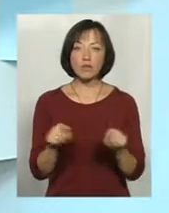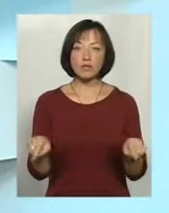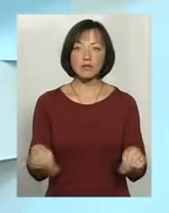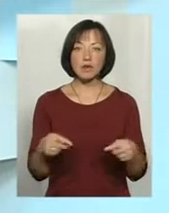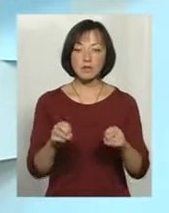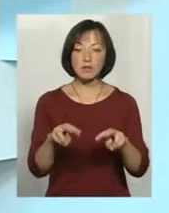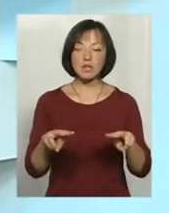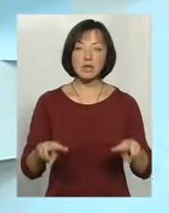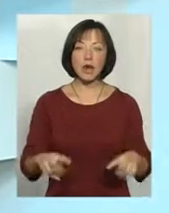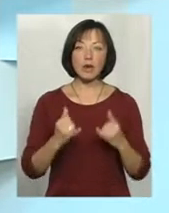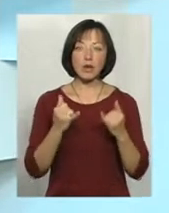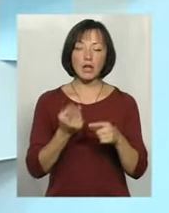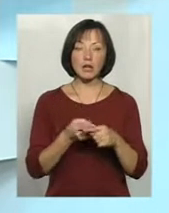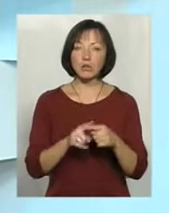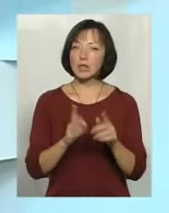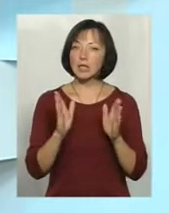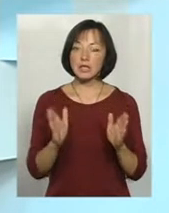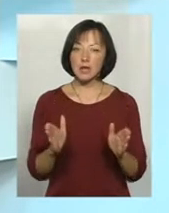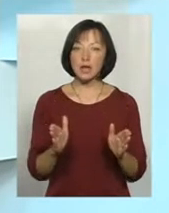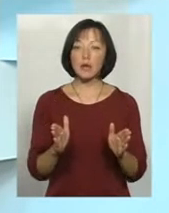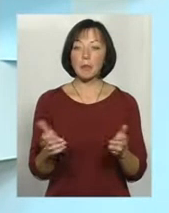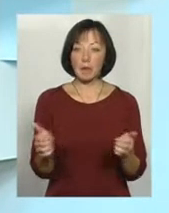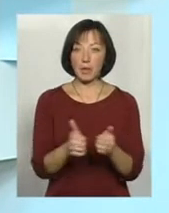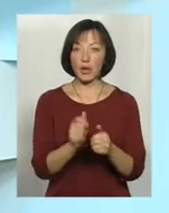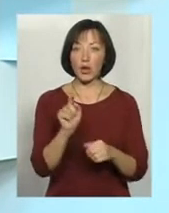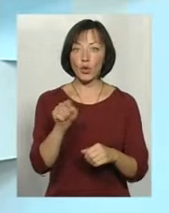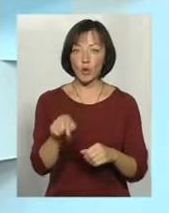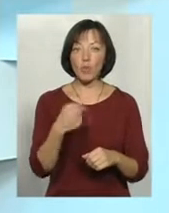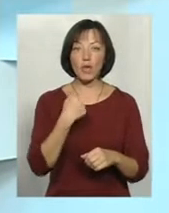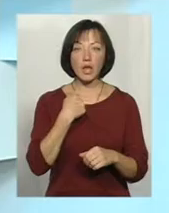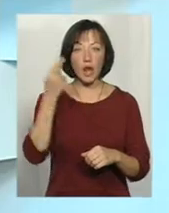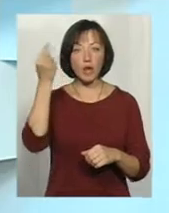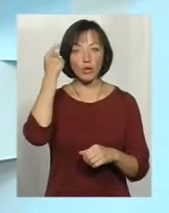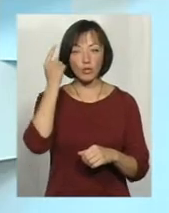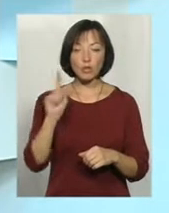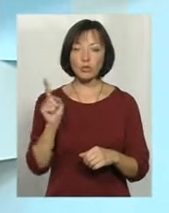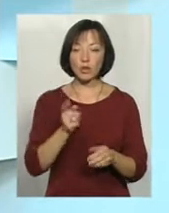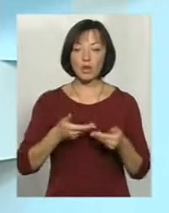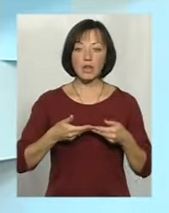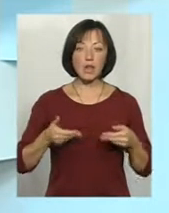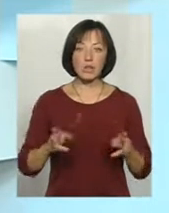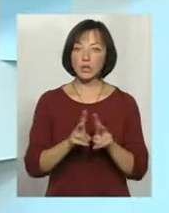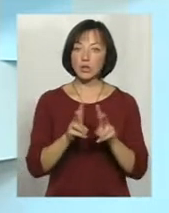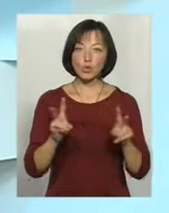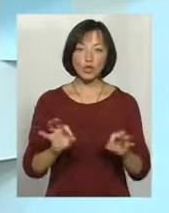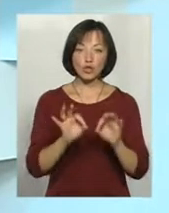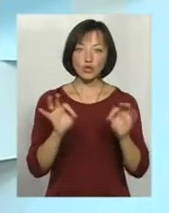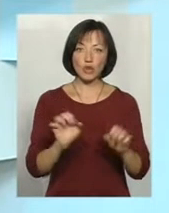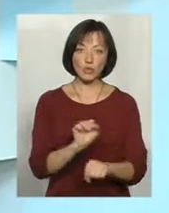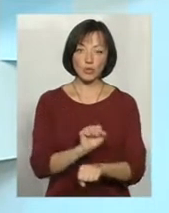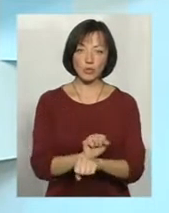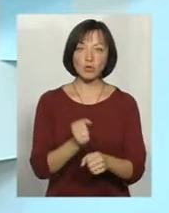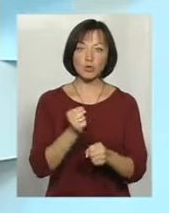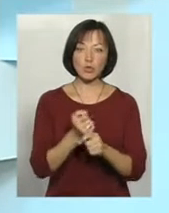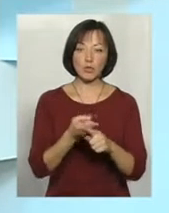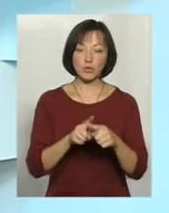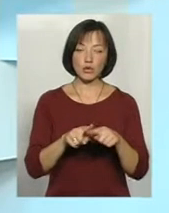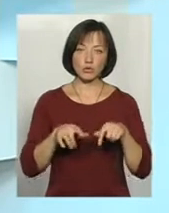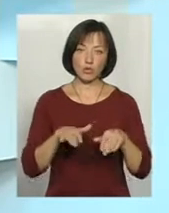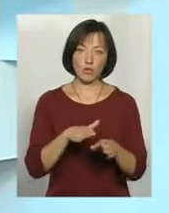спеціально для цього, не тільки спеціально, але при ньому. І я думаю, що нас ніхто не і ніщо не зупинить. Ми зробимо цю